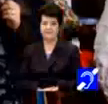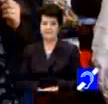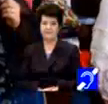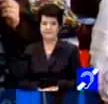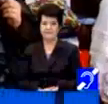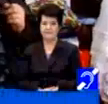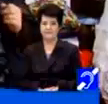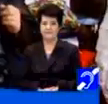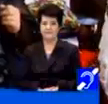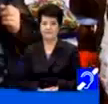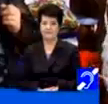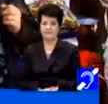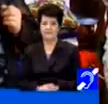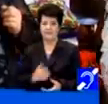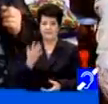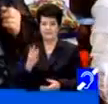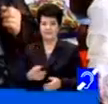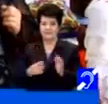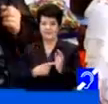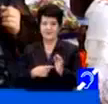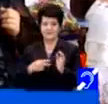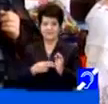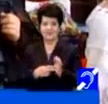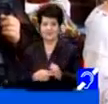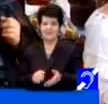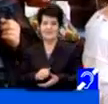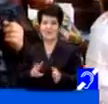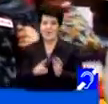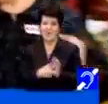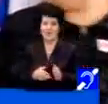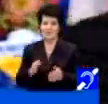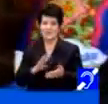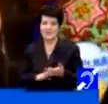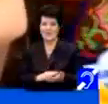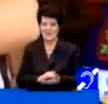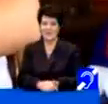5, 6, 7, 8,